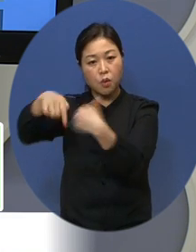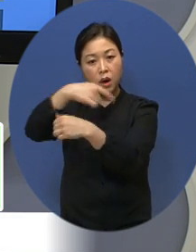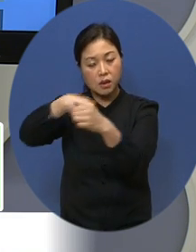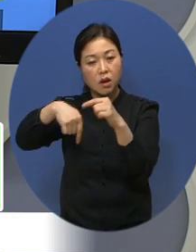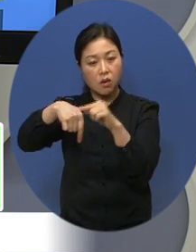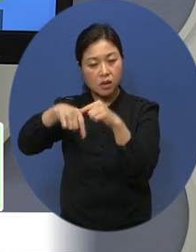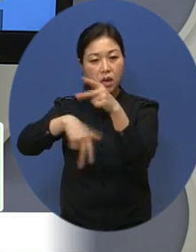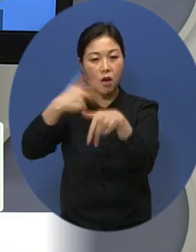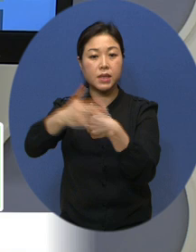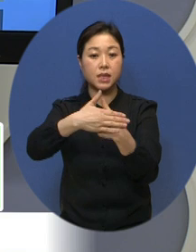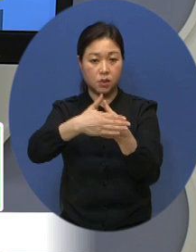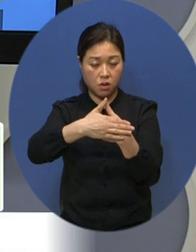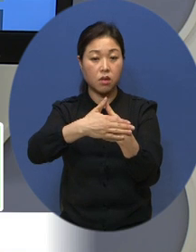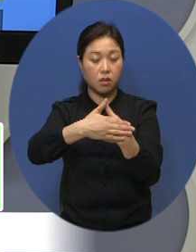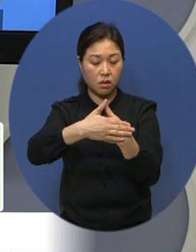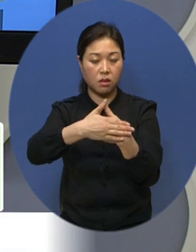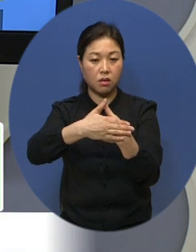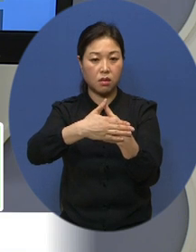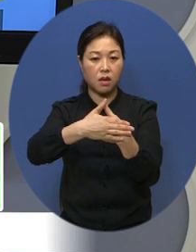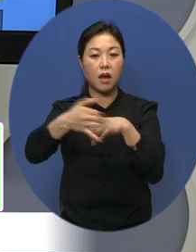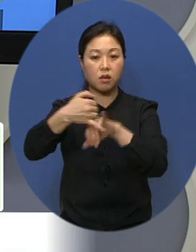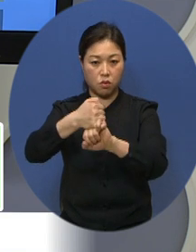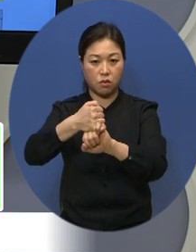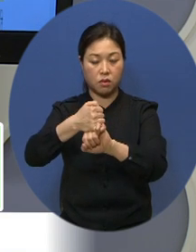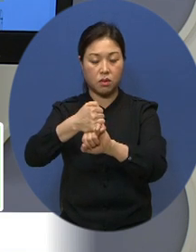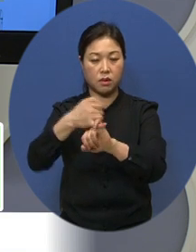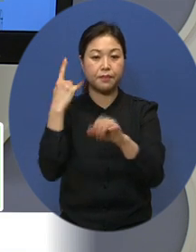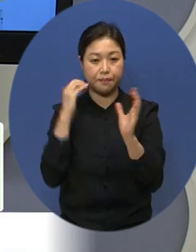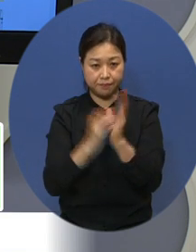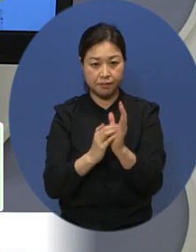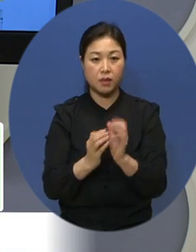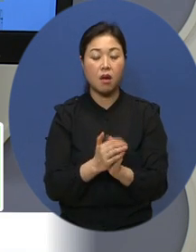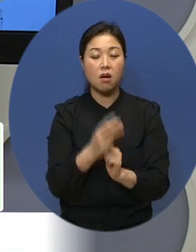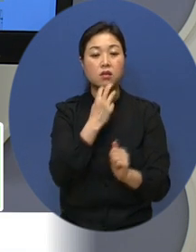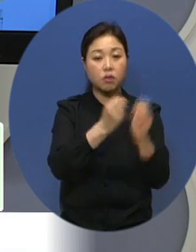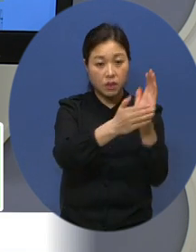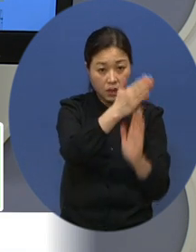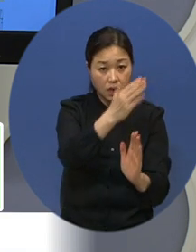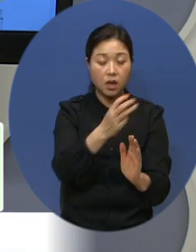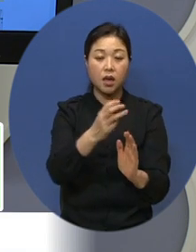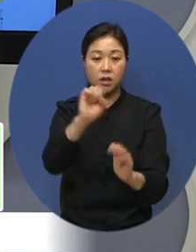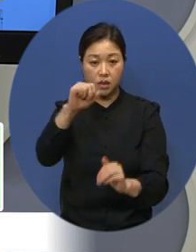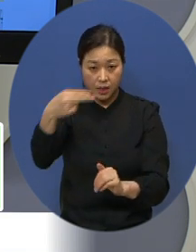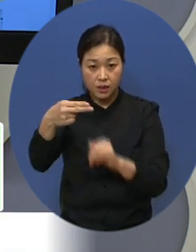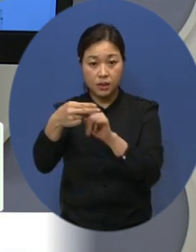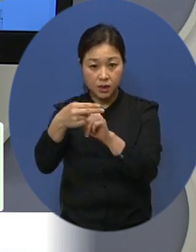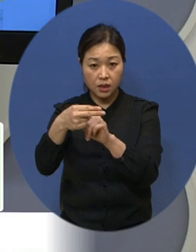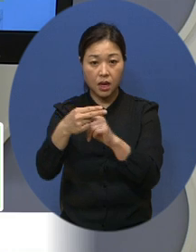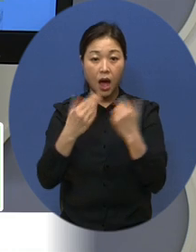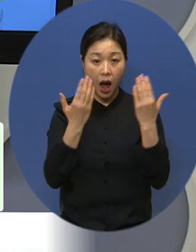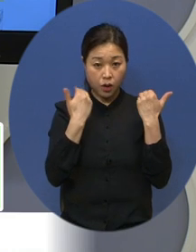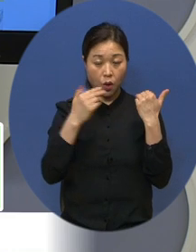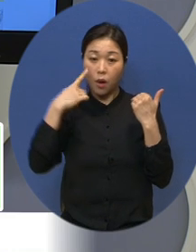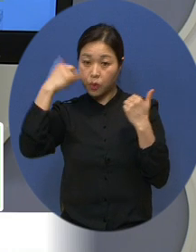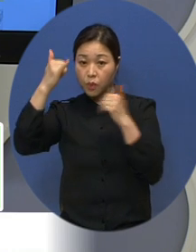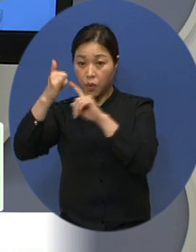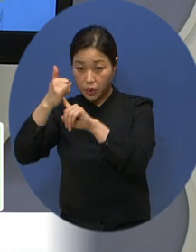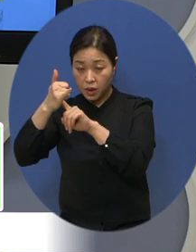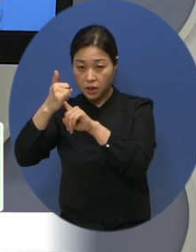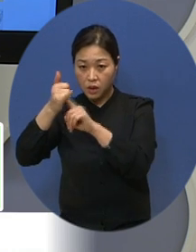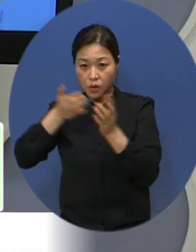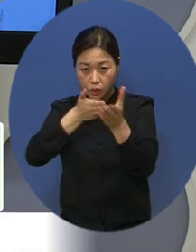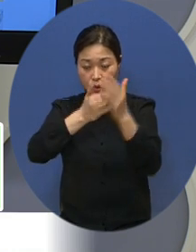적극 지원하겠다고 밝혔습니다 이후 서울시와 서울 주택공사 는 학교와 학부모의 요청 사항을